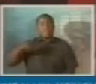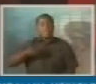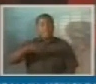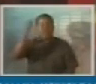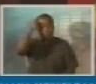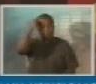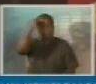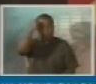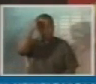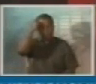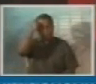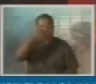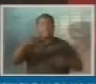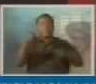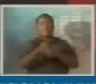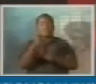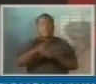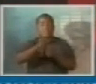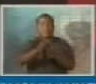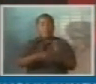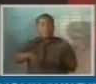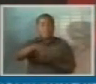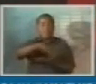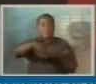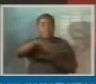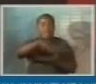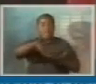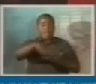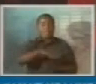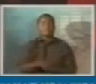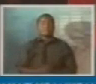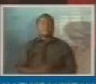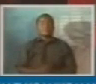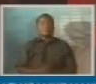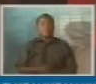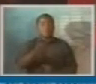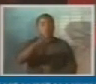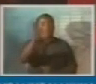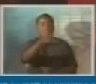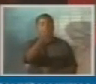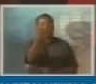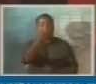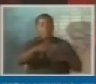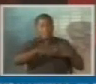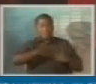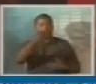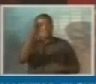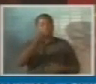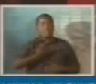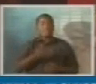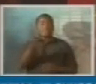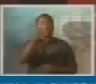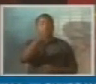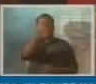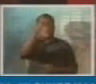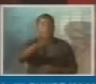niwakumbushe, tuzifanye mambo ya kuchanganya. Kuna kwaya moja inapendwa sana na wananchi wa Tanzania hapa. Iliimbwa na